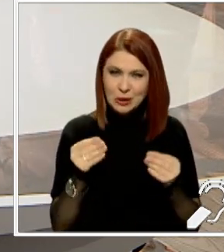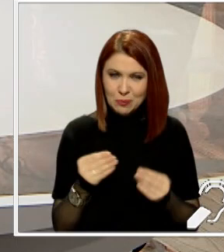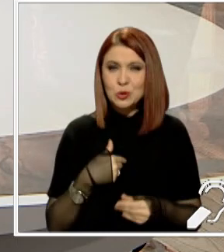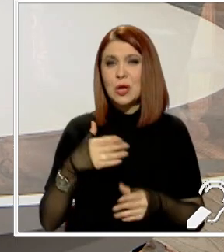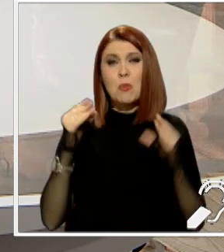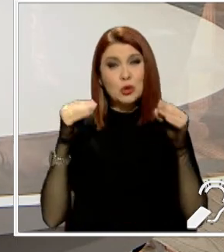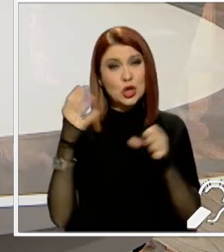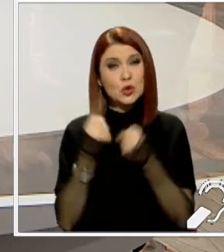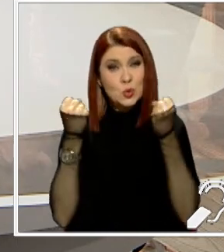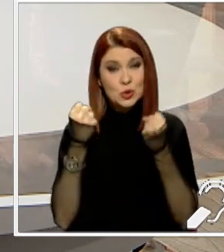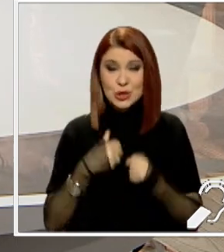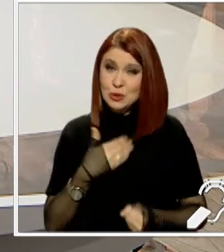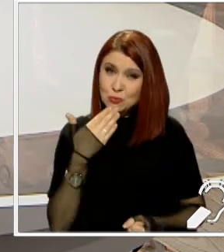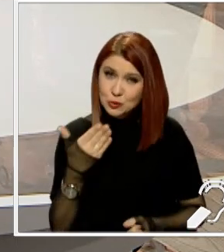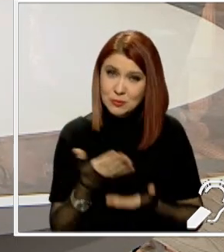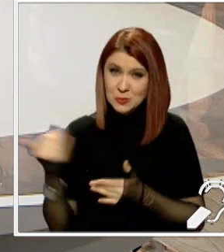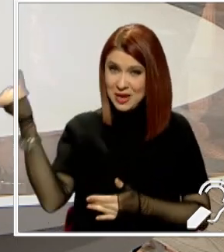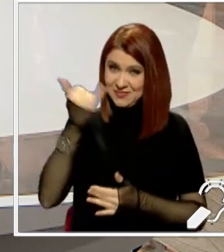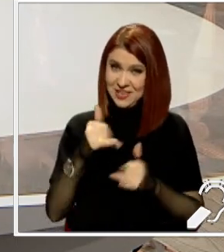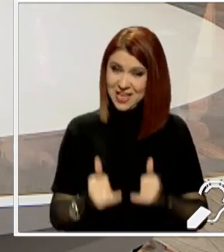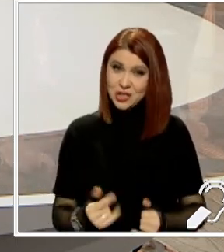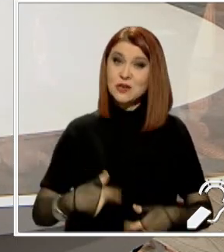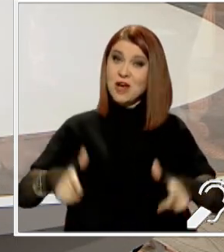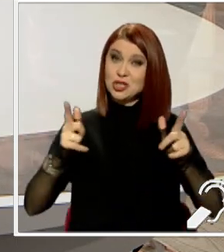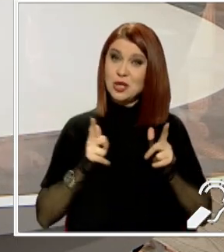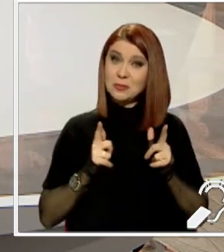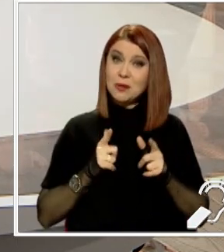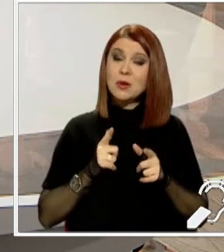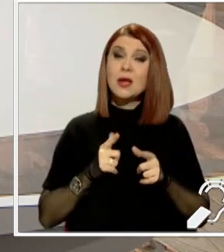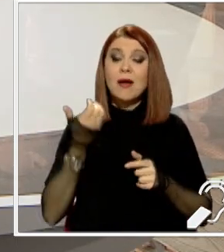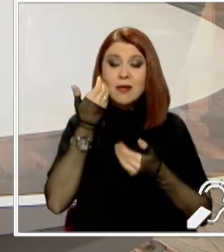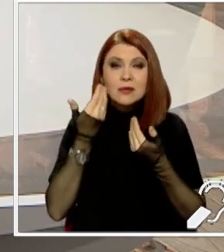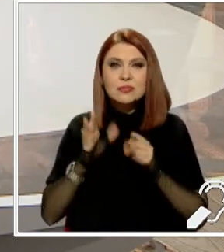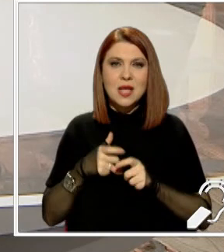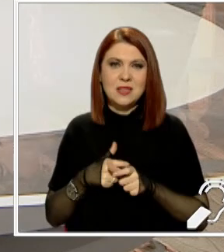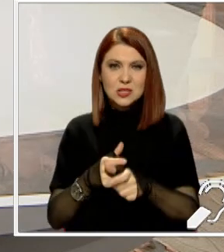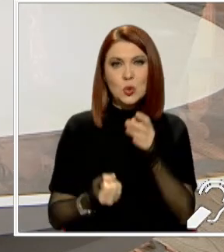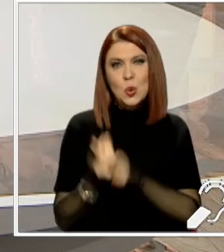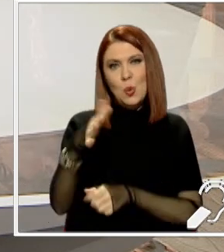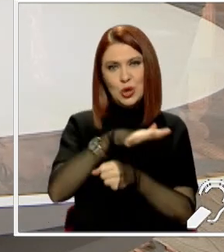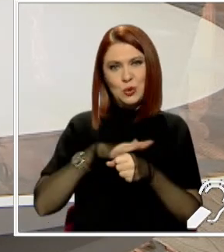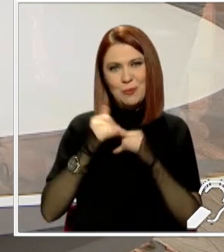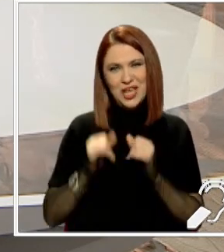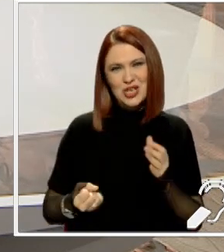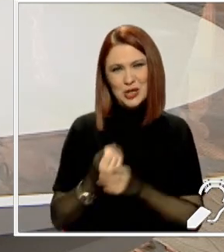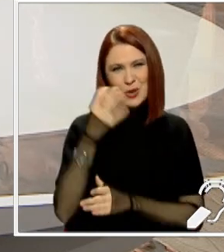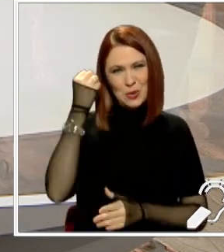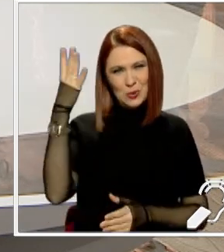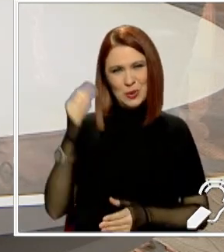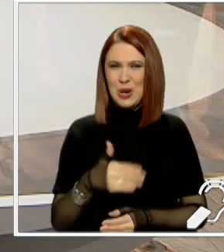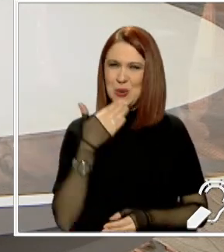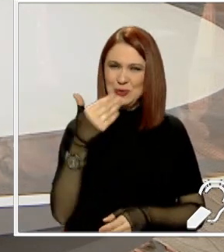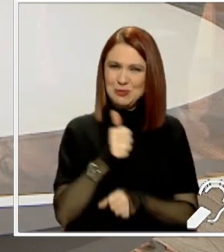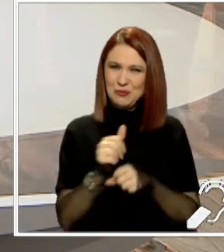vă doresc succes, a fost o onoare pentru noi prezența dumneavoastră aici și vă așteptăm cu ocazia lansării discului în toamnă aici la Jurnalul Cultural să mai